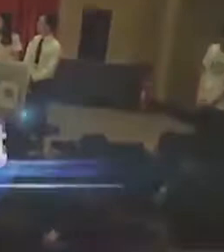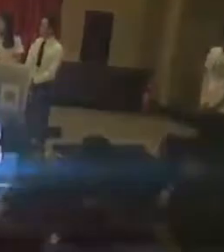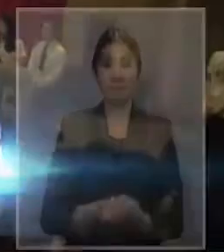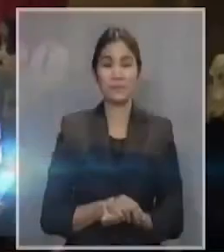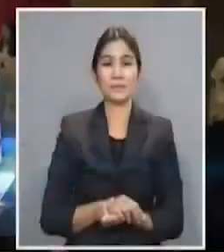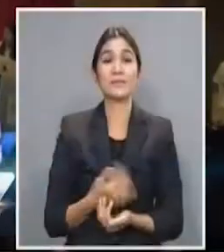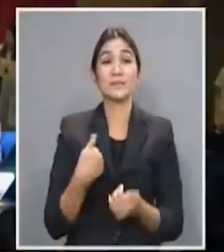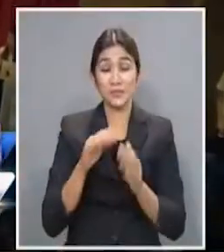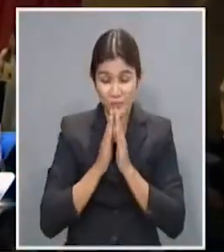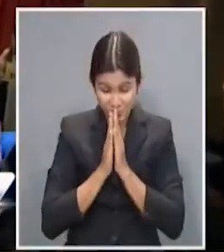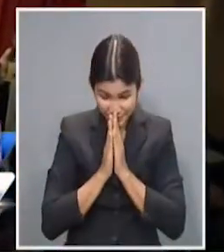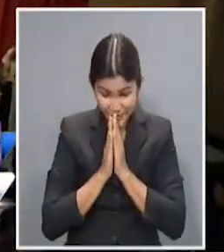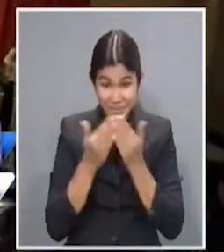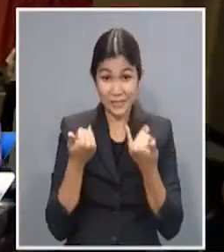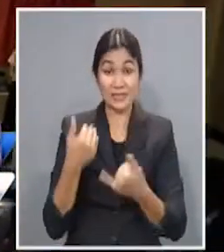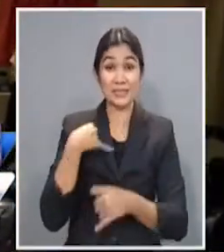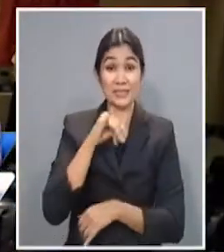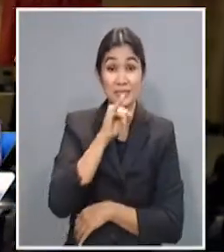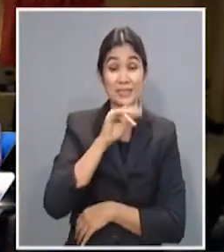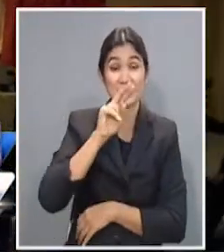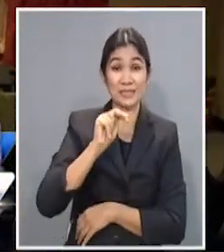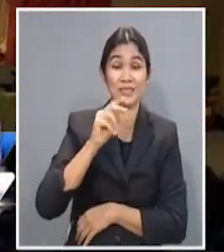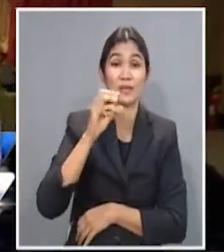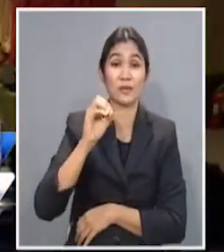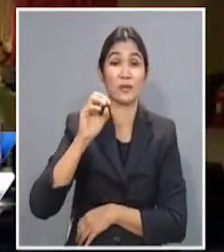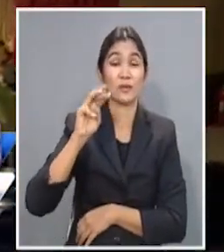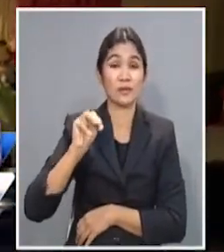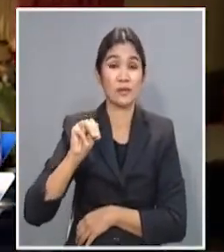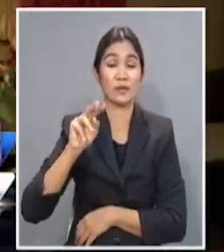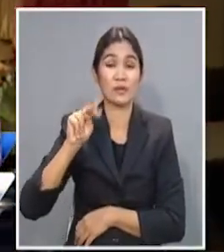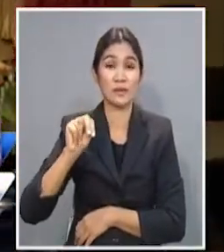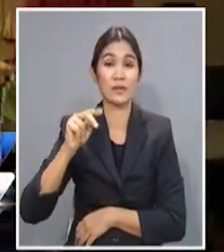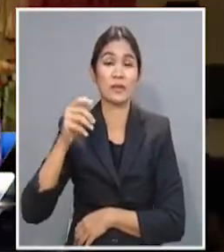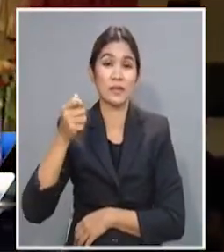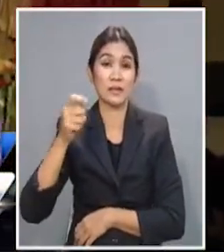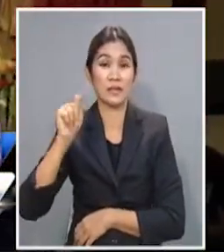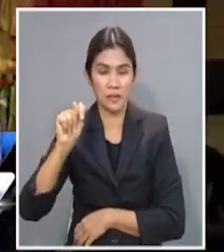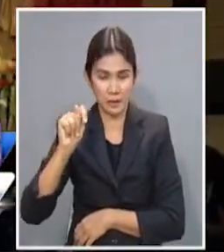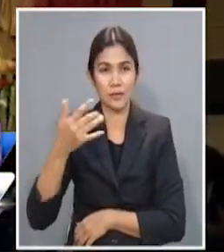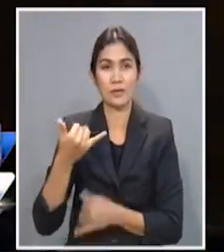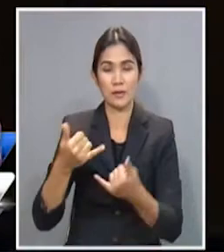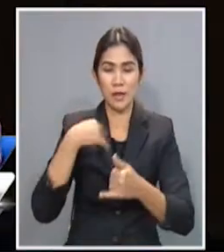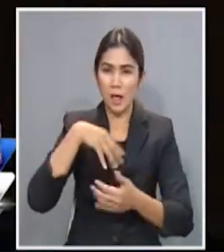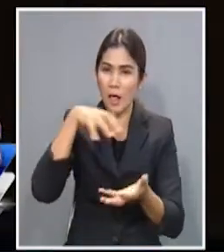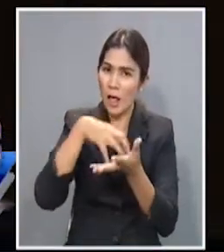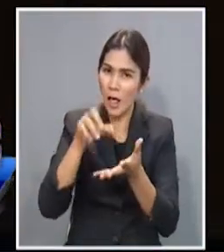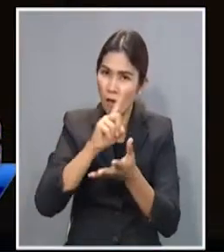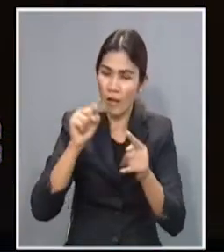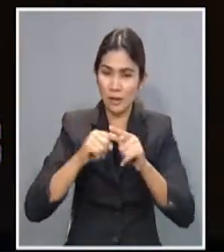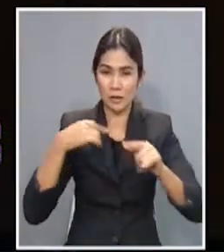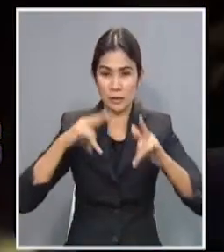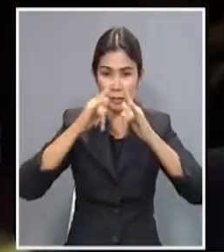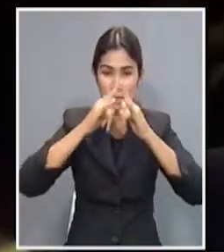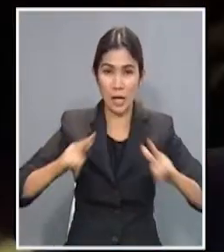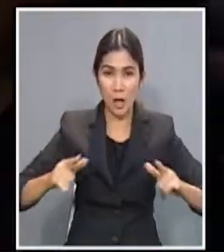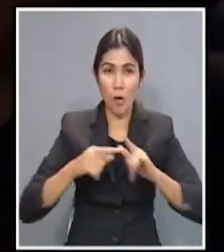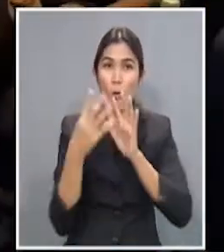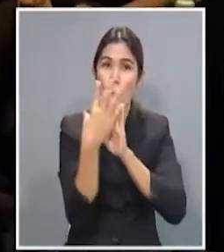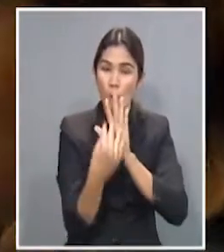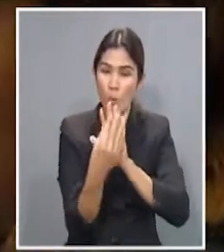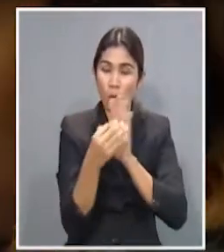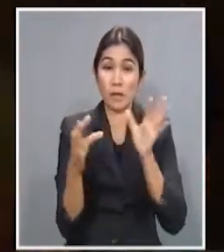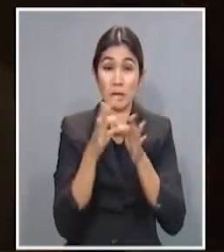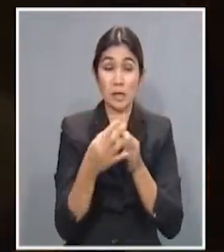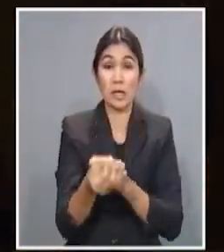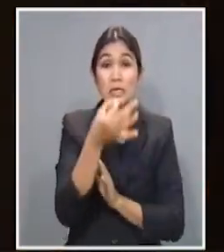สวัสดีค่ะIn On Ad TV กับปรียาพรทรัพย์แสนยากรค่ะค่ายอบรมเชิงปฏิบัติการก้าวสู่วิชาชี